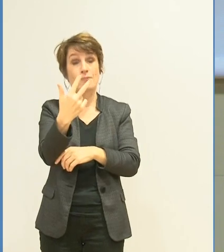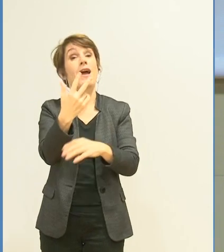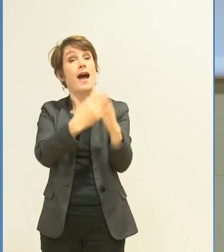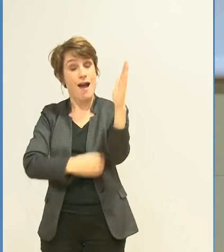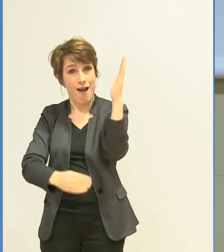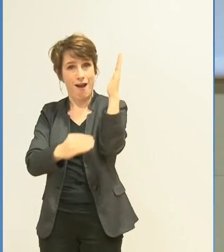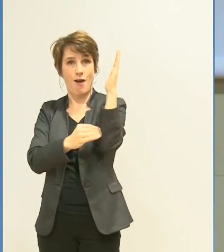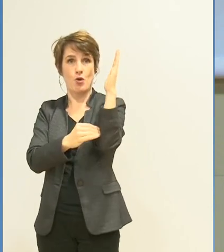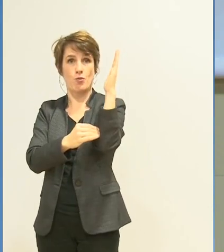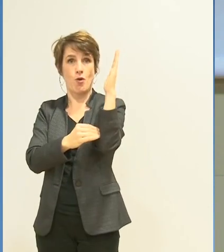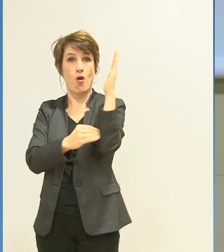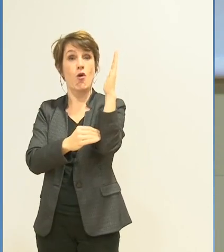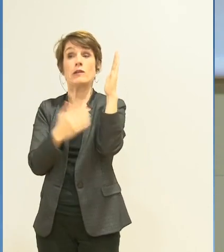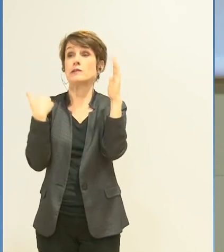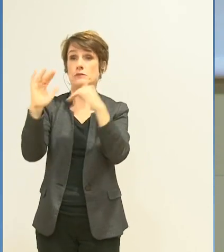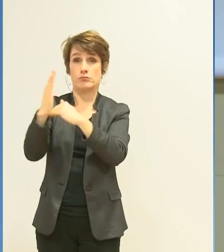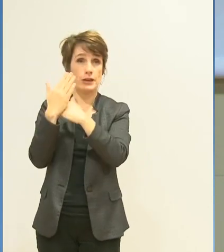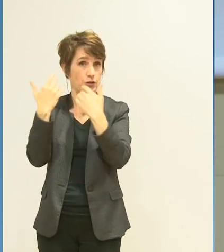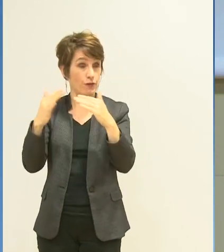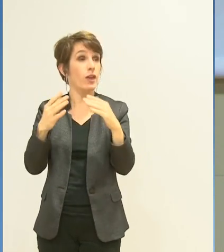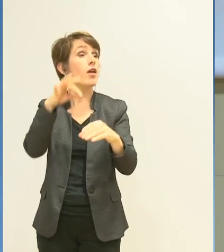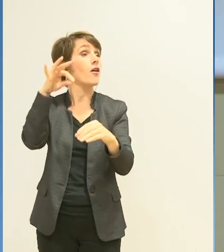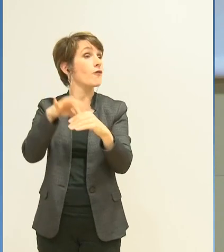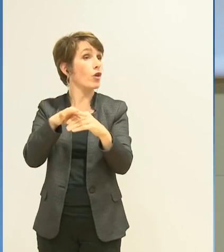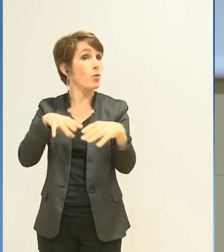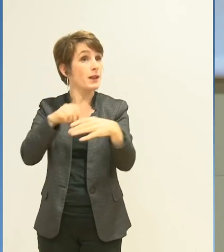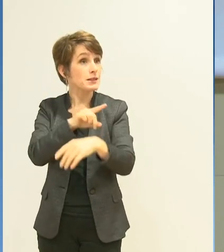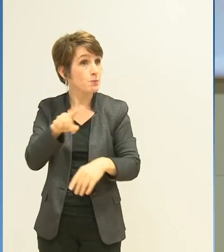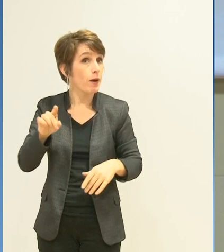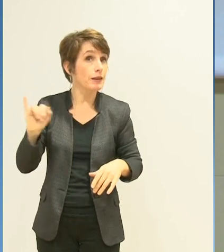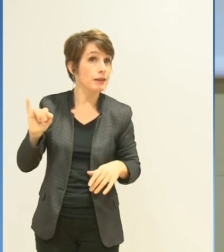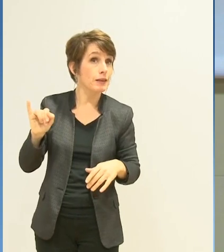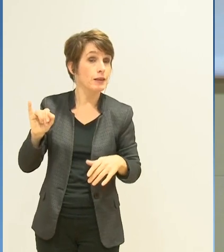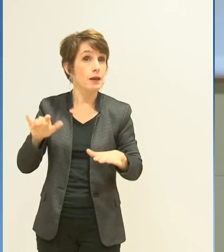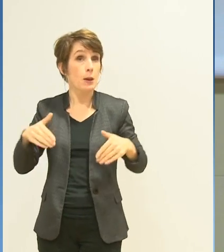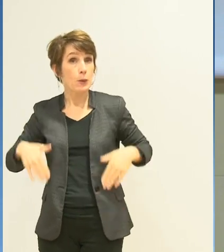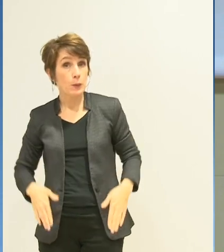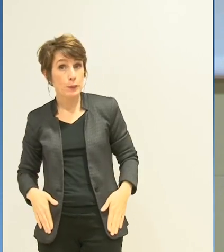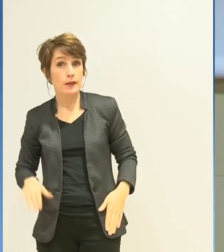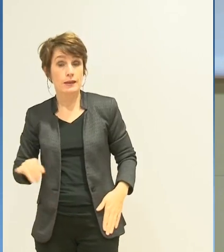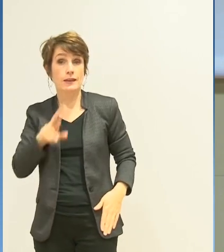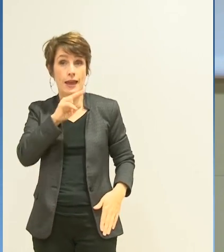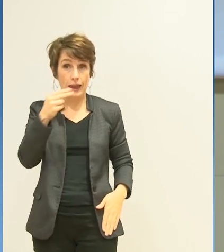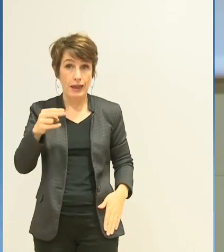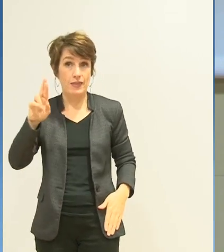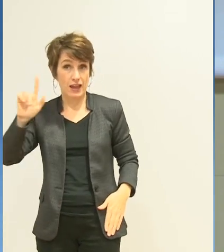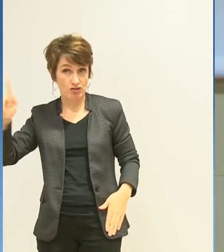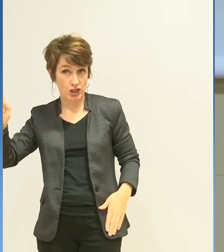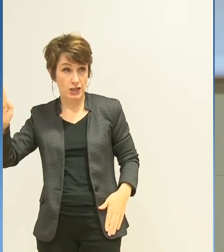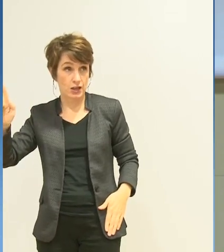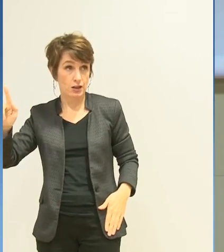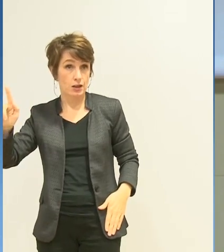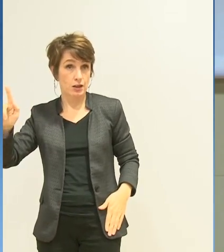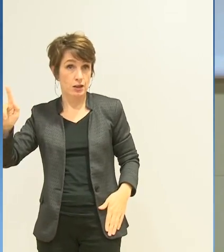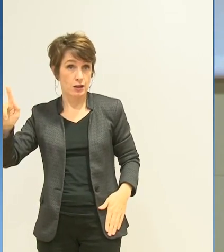et qui a été défendu je mets aux voix qui prend pas part au vote qui s'abstient donc et rennes hergé qui